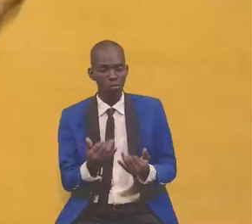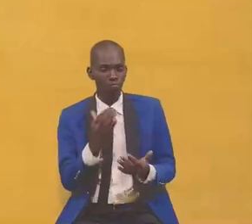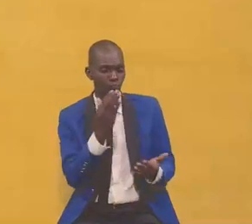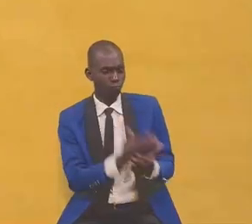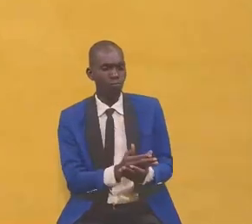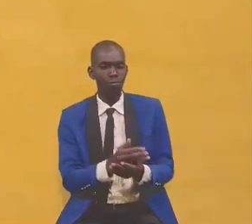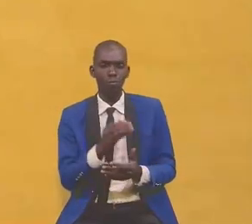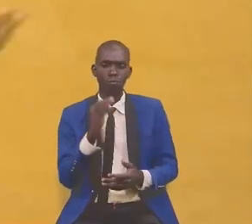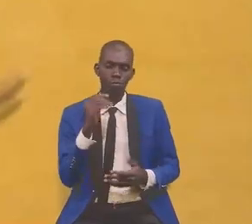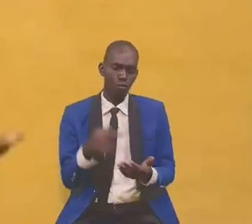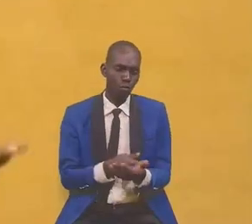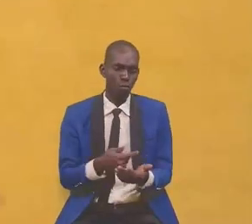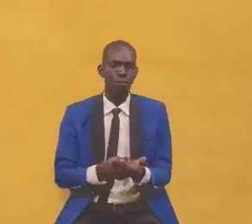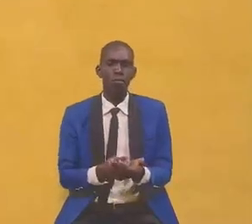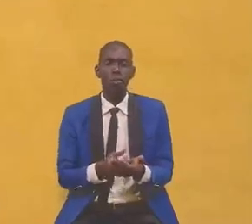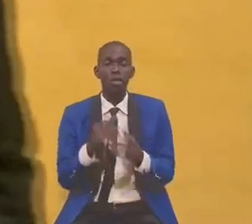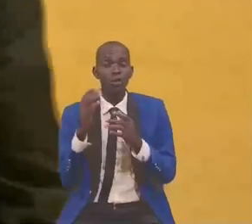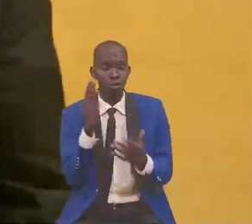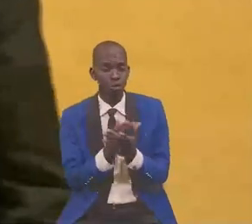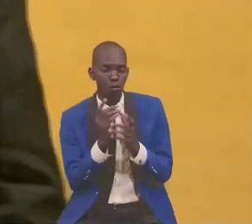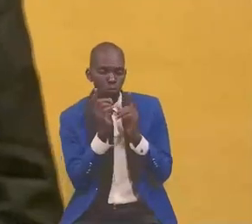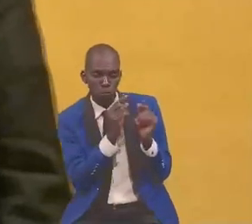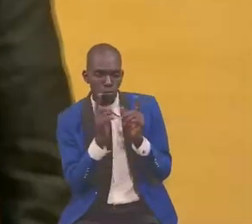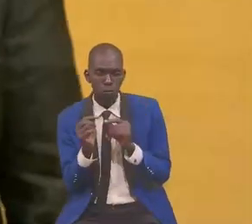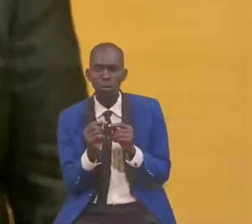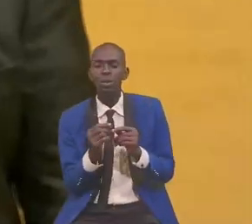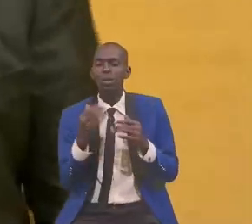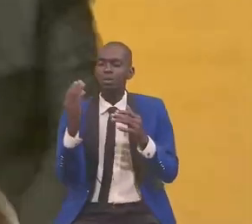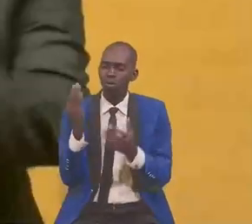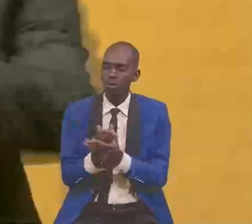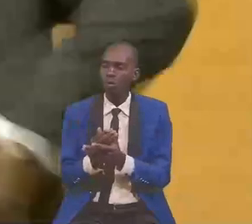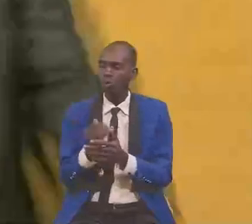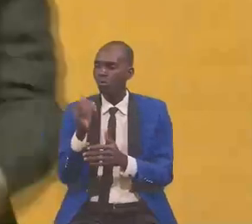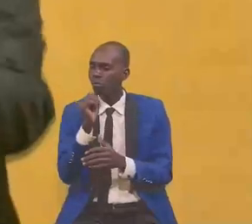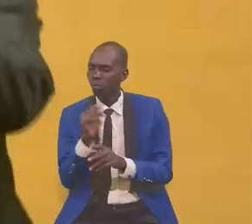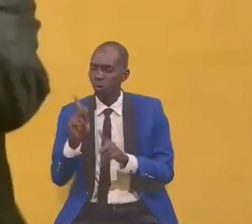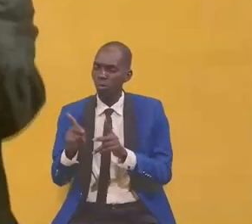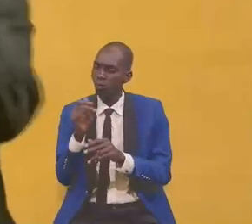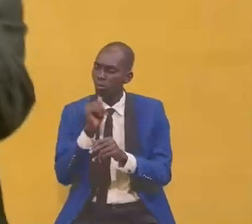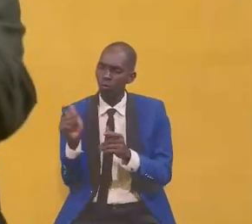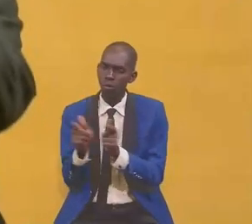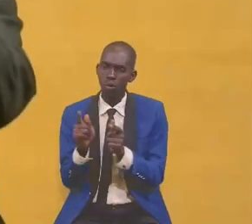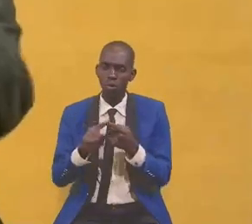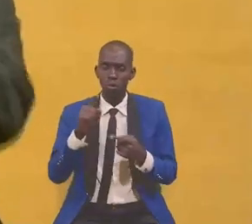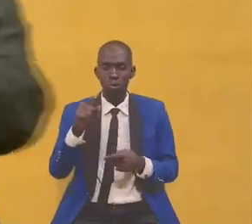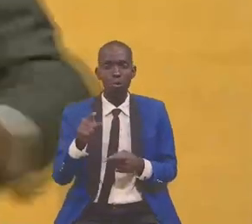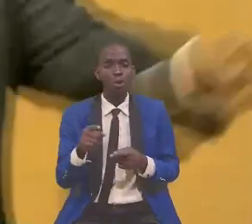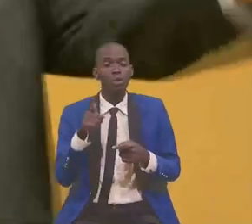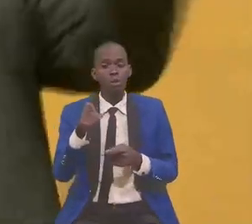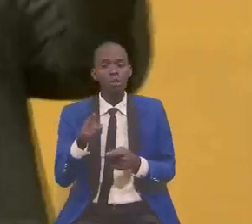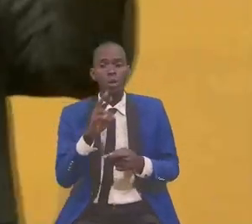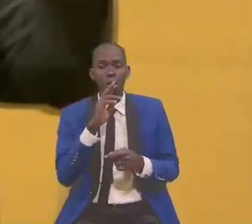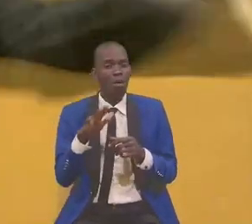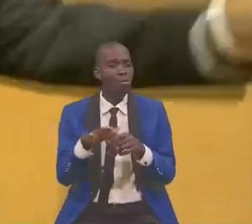ont rapporté en privé, que vous remplissez Jérusalem de votre enseignement. Et il veut faire retomber le sang du